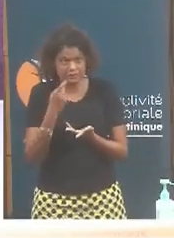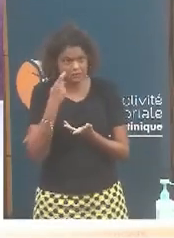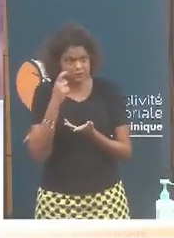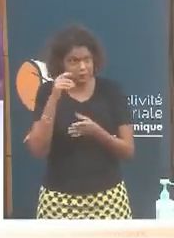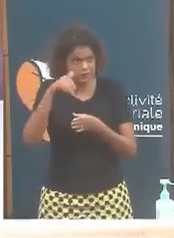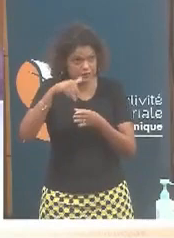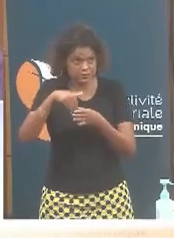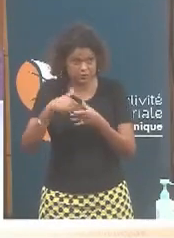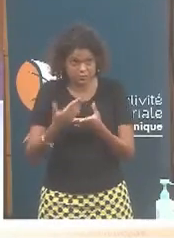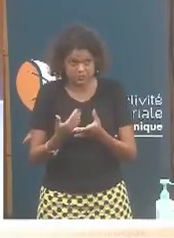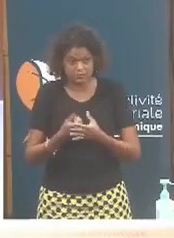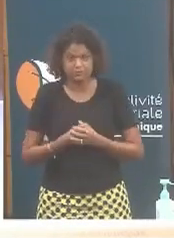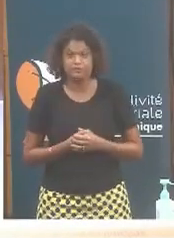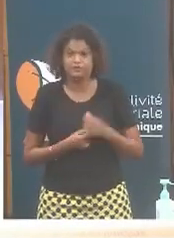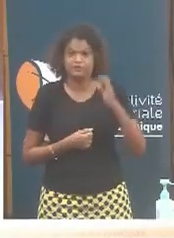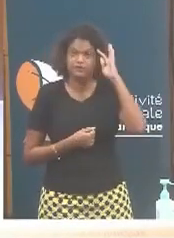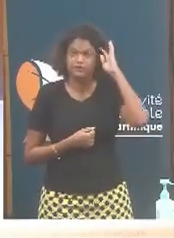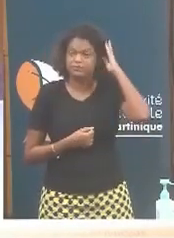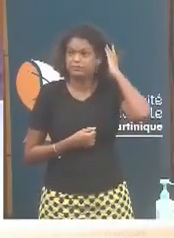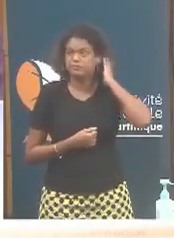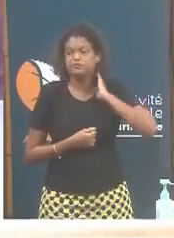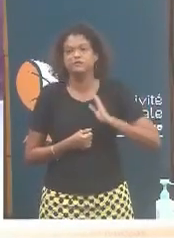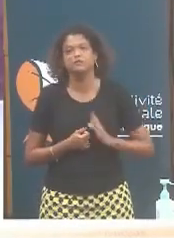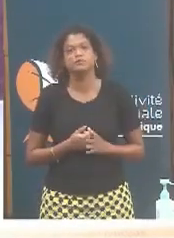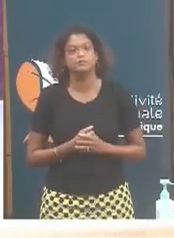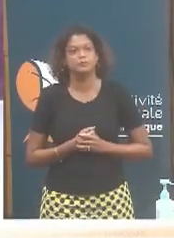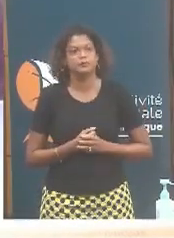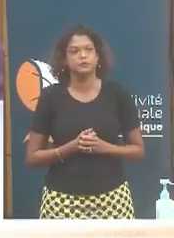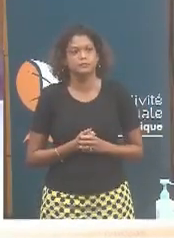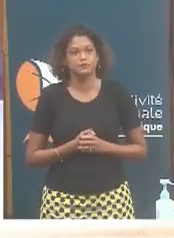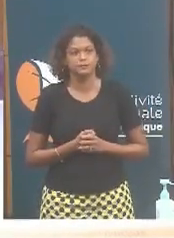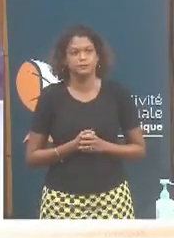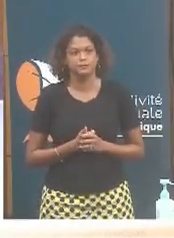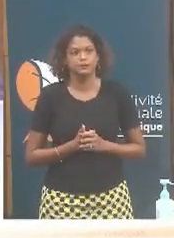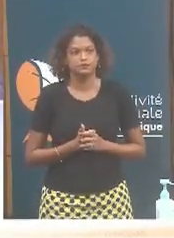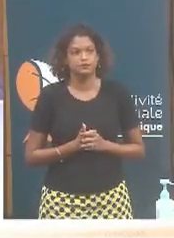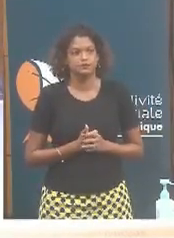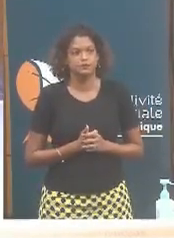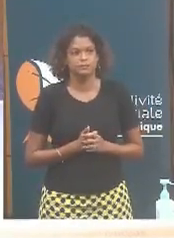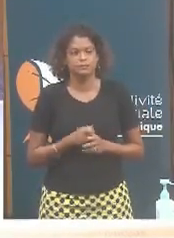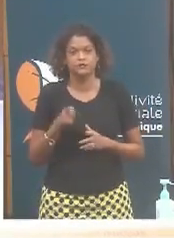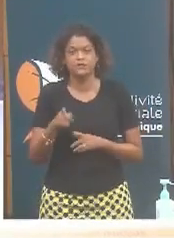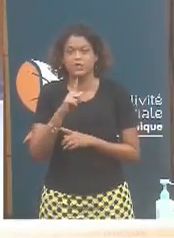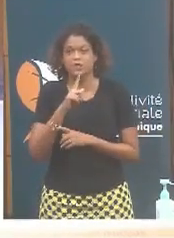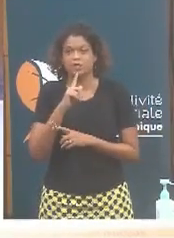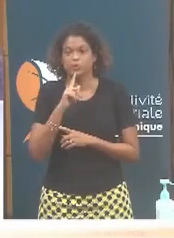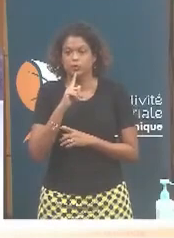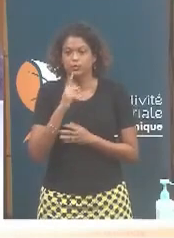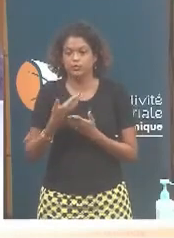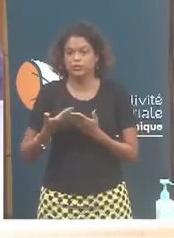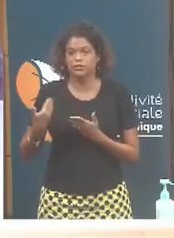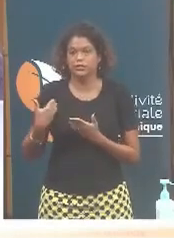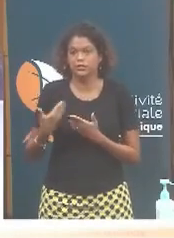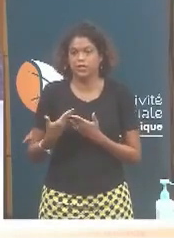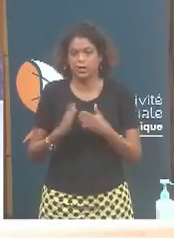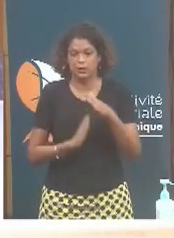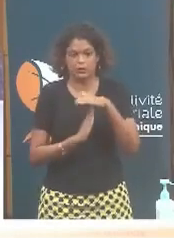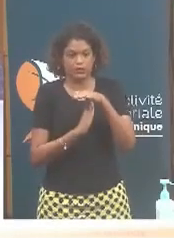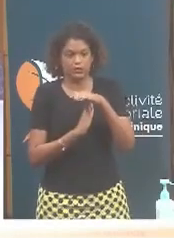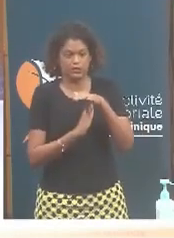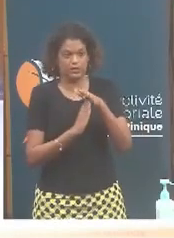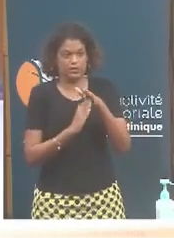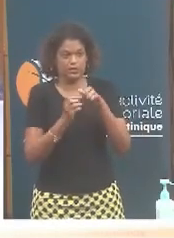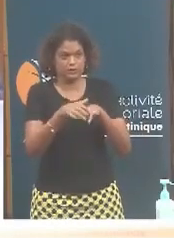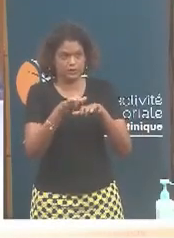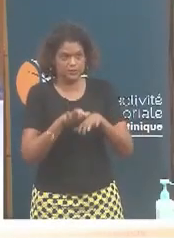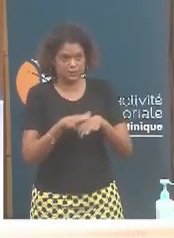a été repris par le président de la Commission des Finances. Alors, depuis lors de la présentation du compte administratif